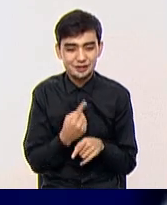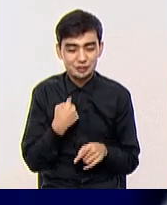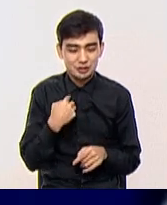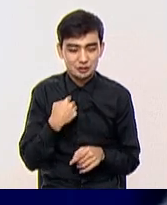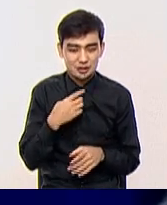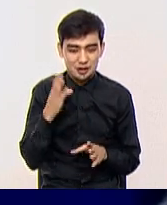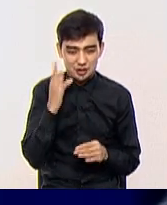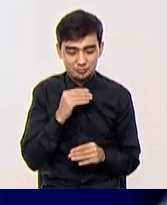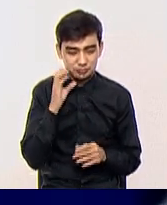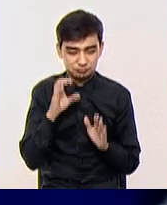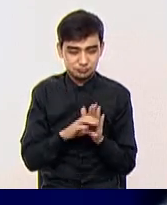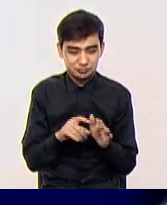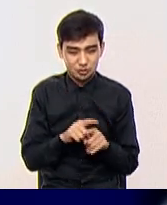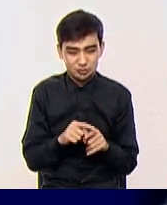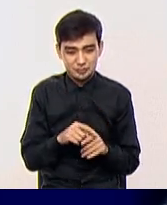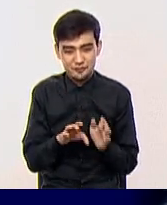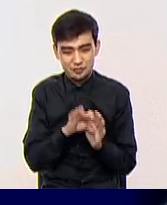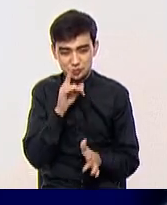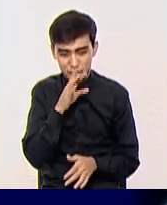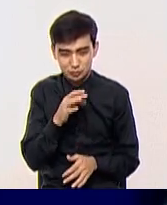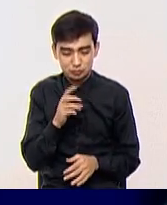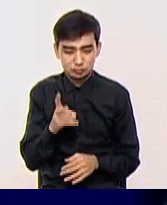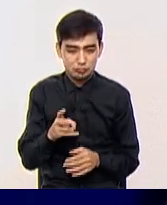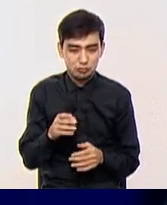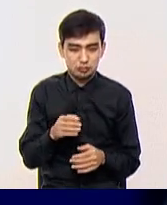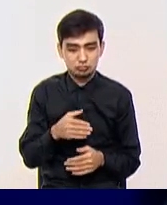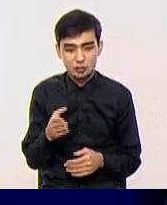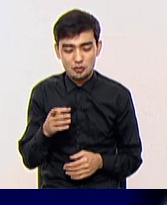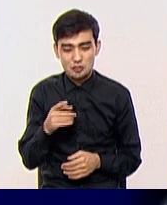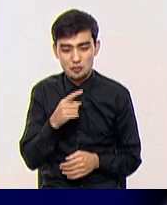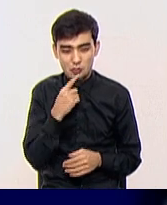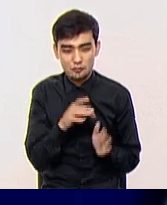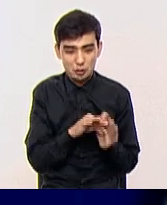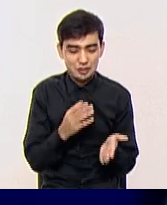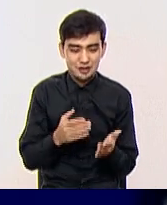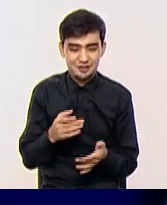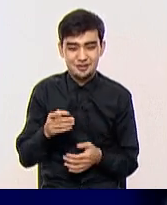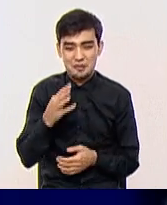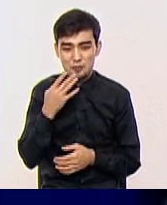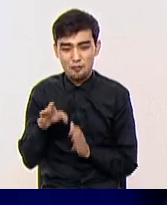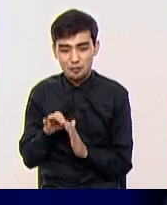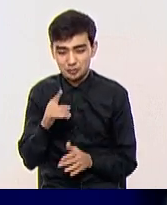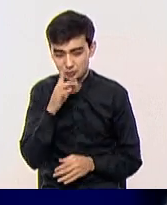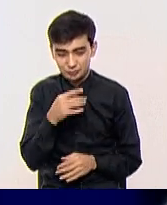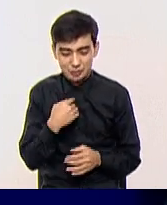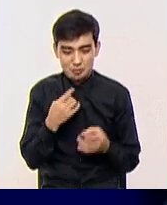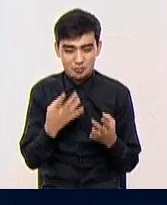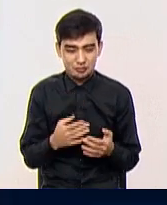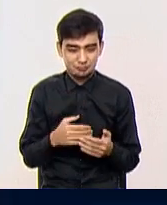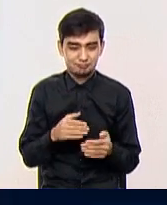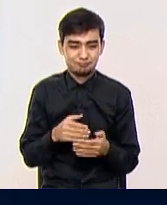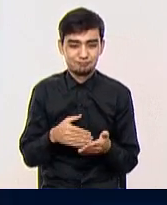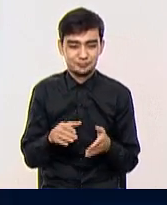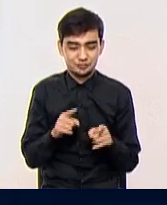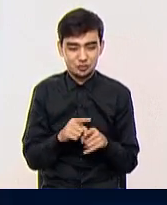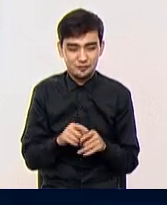нейтралитет как бы не выбирая какую-то определенную сторону для того чтобы не стать жертвами вот этих вот политических игрищ